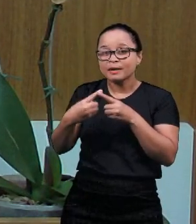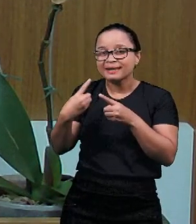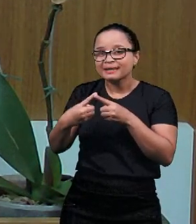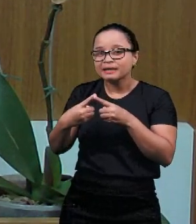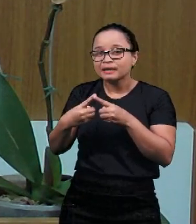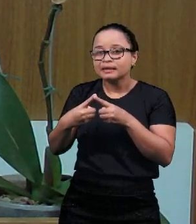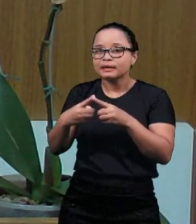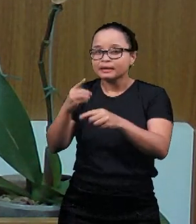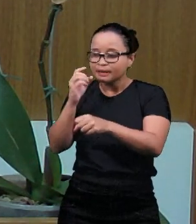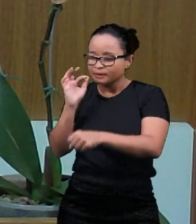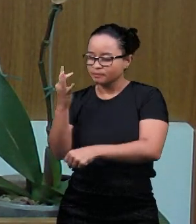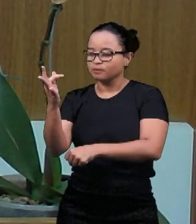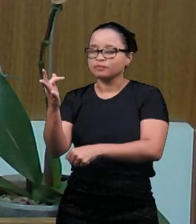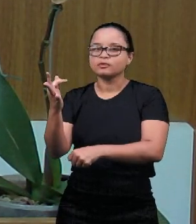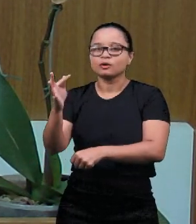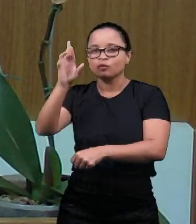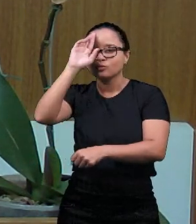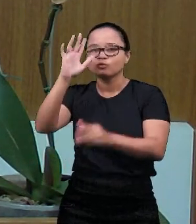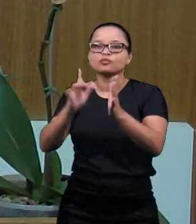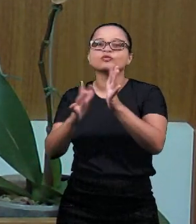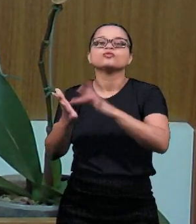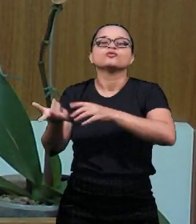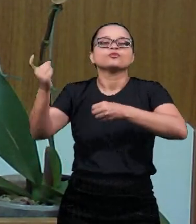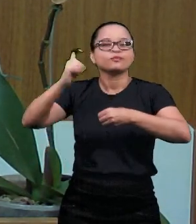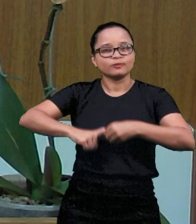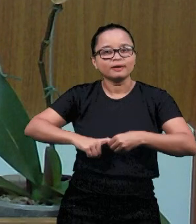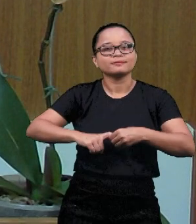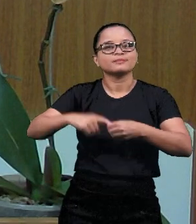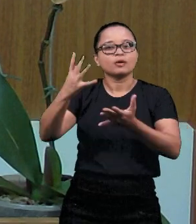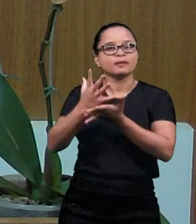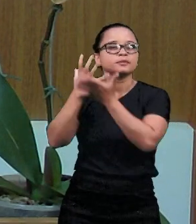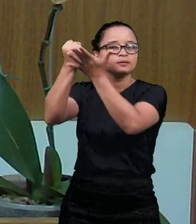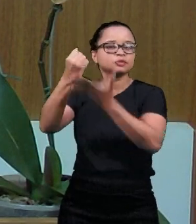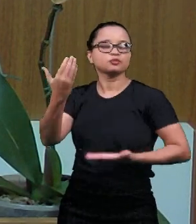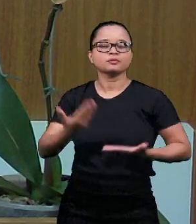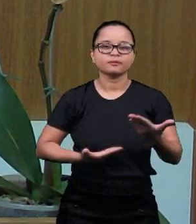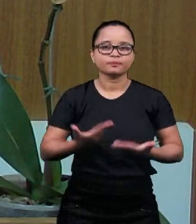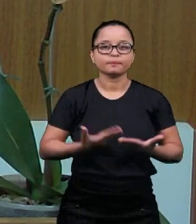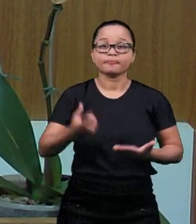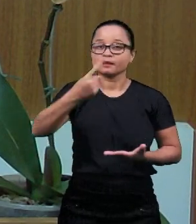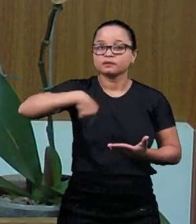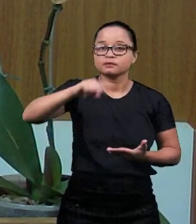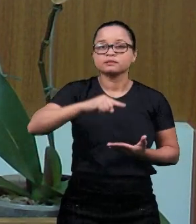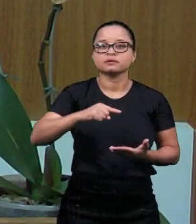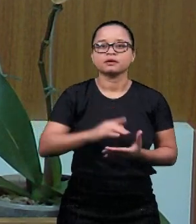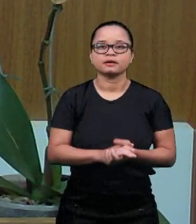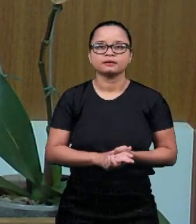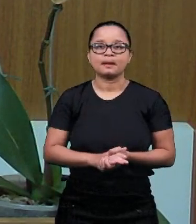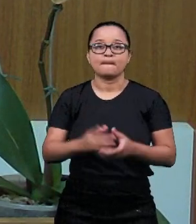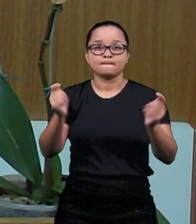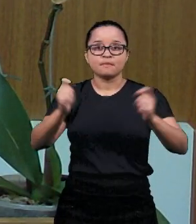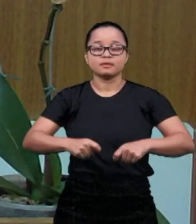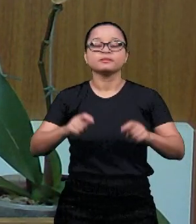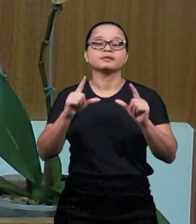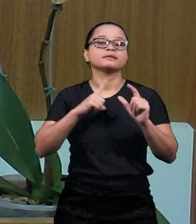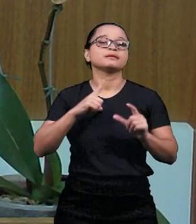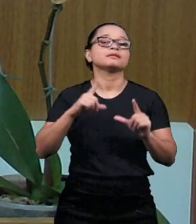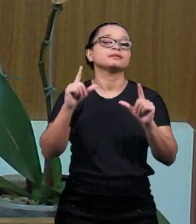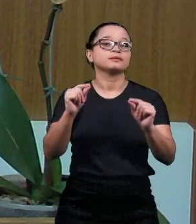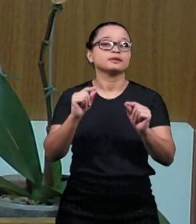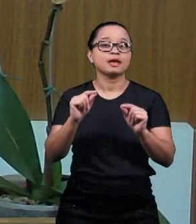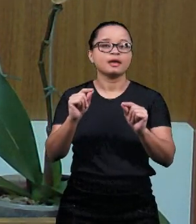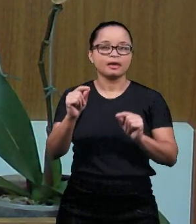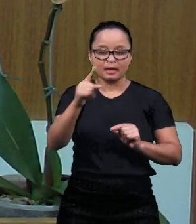l'Église, et que nous puissions être en condition de monter. Et voyez bien, mes frères,